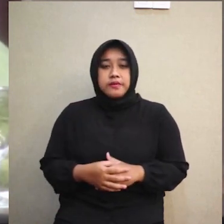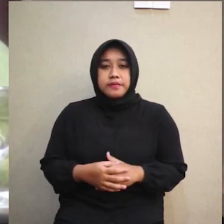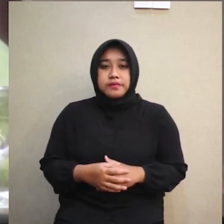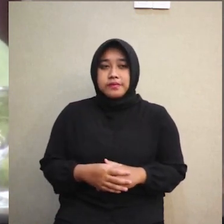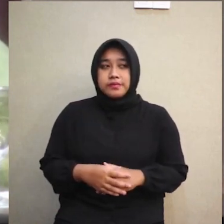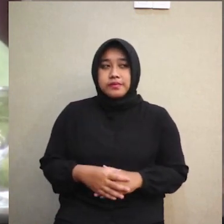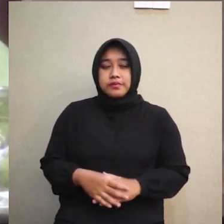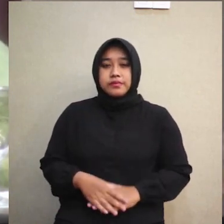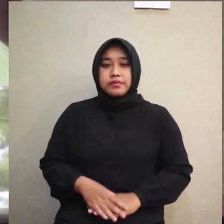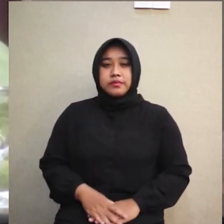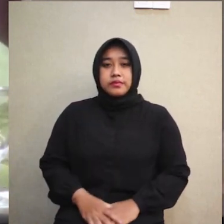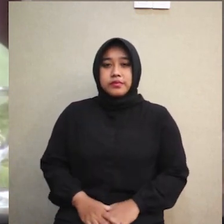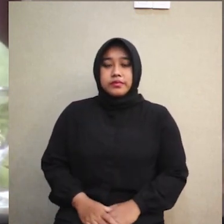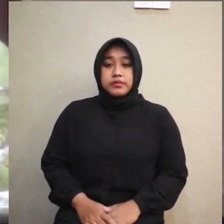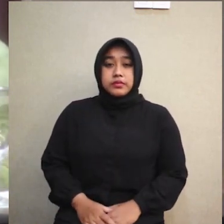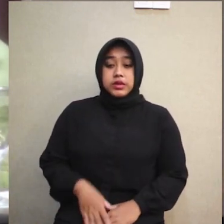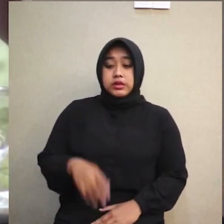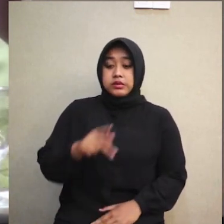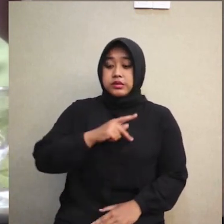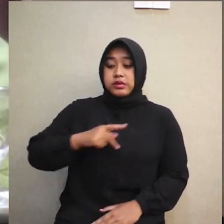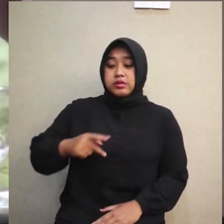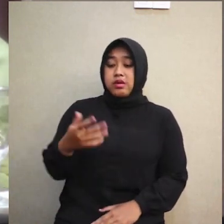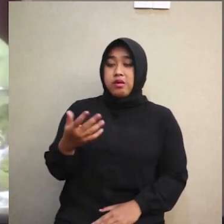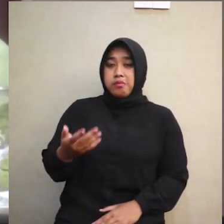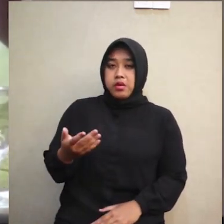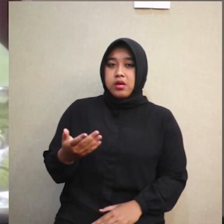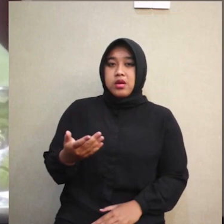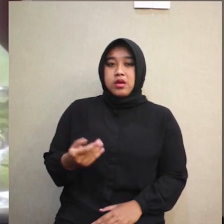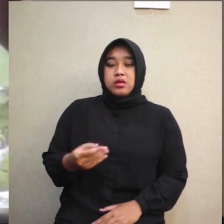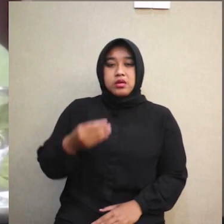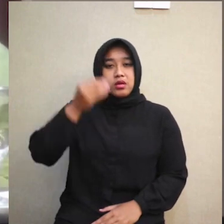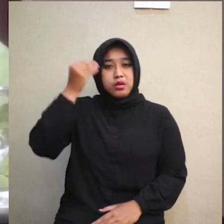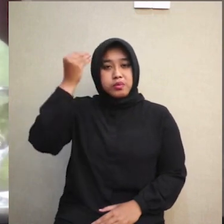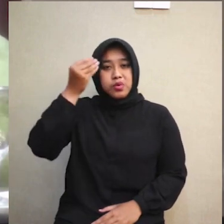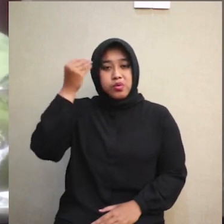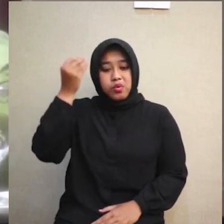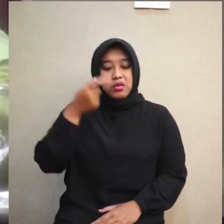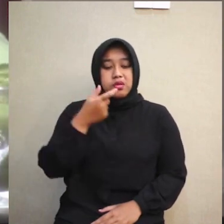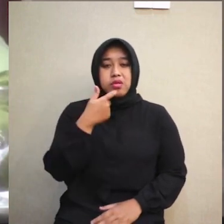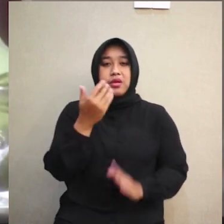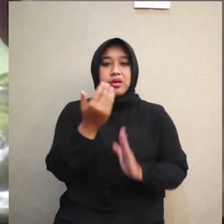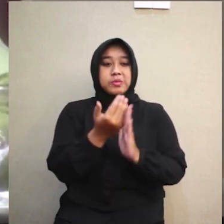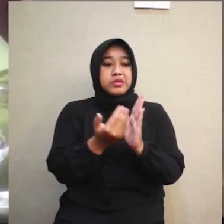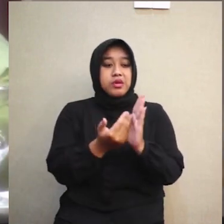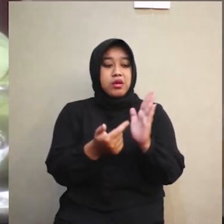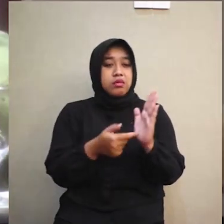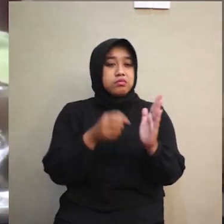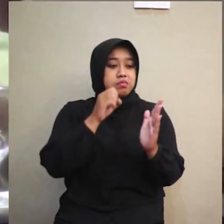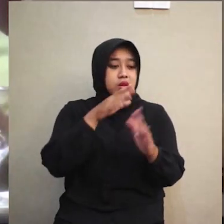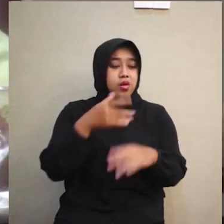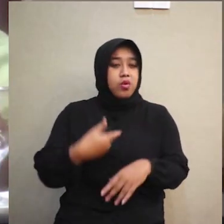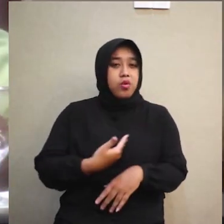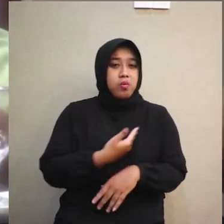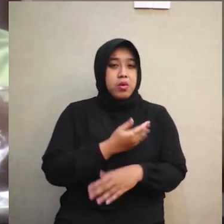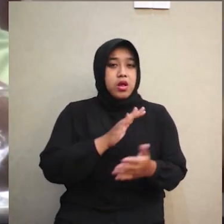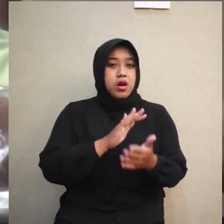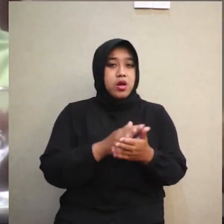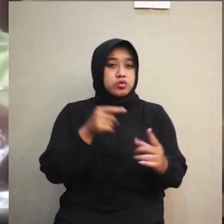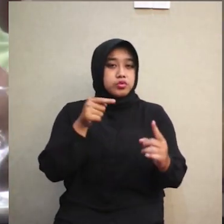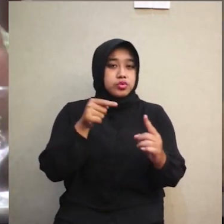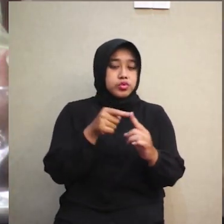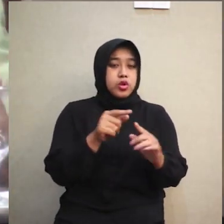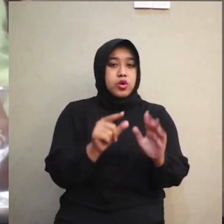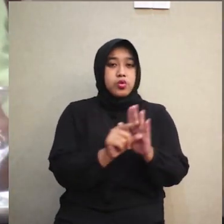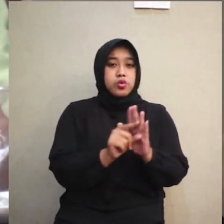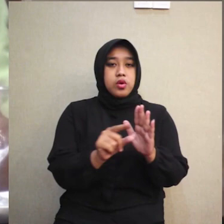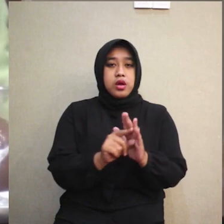kita diombang-ambingkan dalam kebijakan katanya kalau korban larinya ke undang-undang lpsk ya